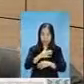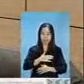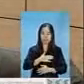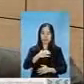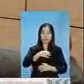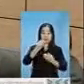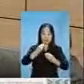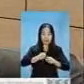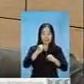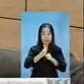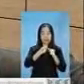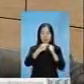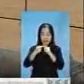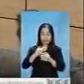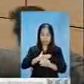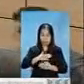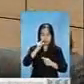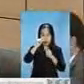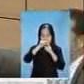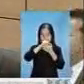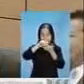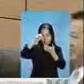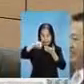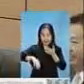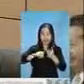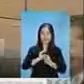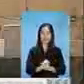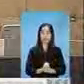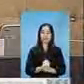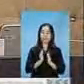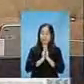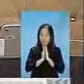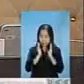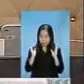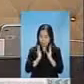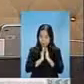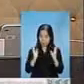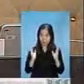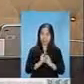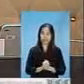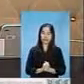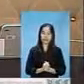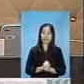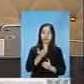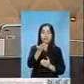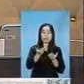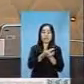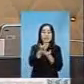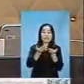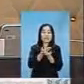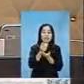ให้กระบวนการนี้เดินหน้าถอนครับ ขอบคุณครับขอบคุณฮะท่านสมาชิกครับขออนุญาตหารือนิดนึงฮะ